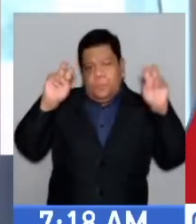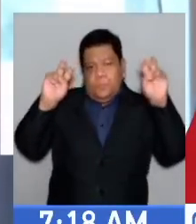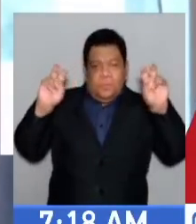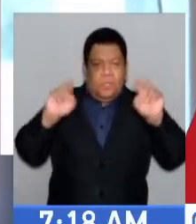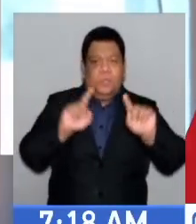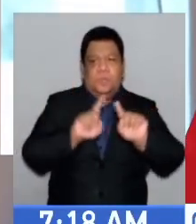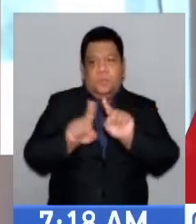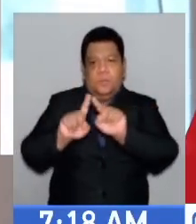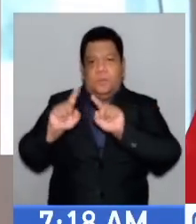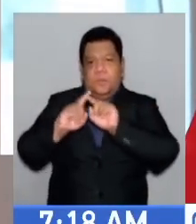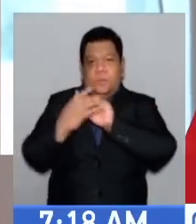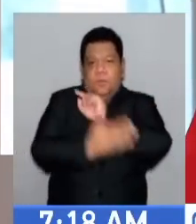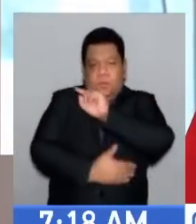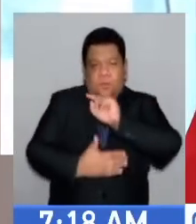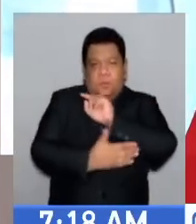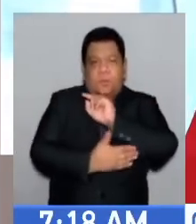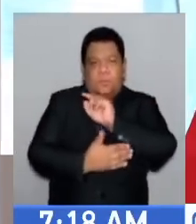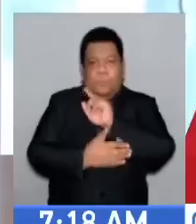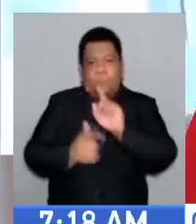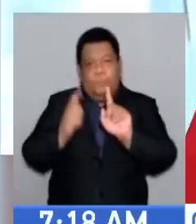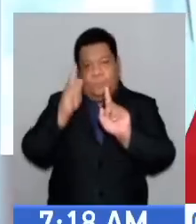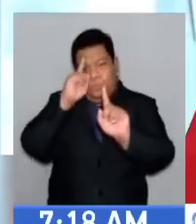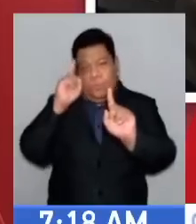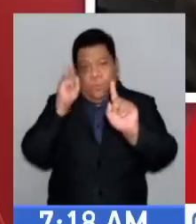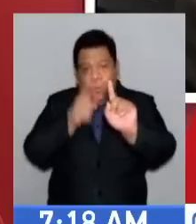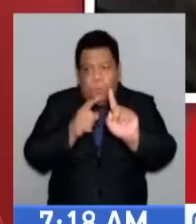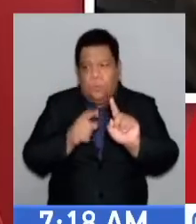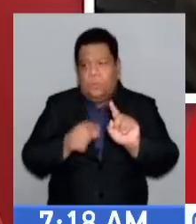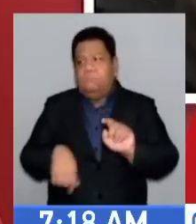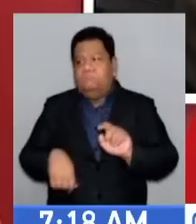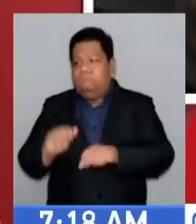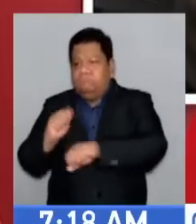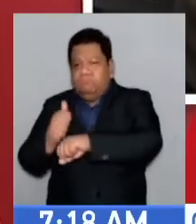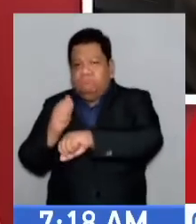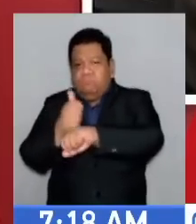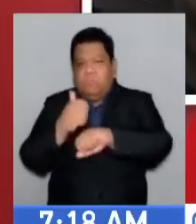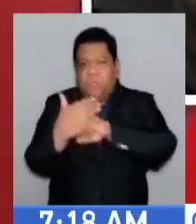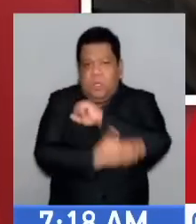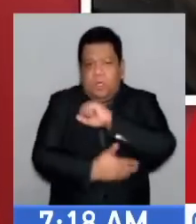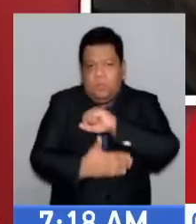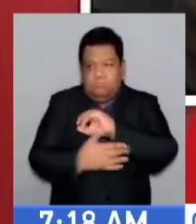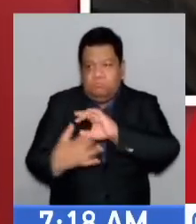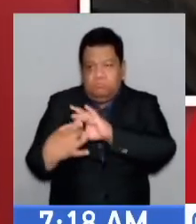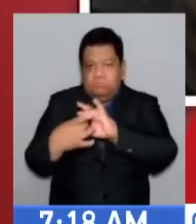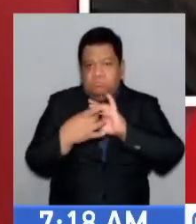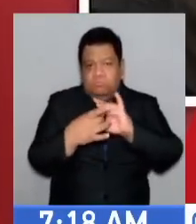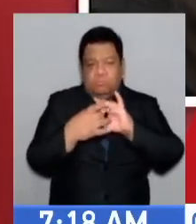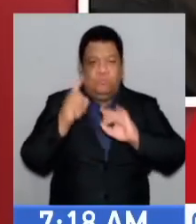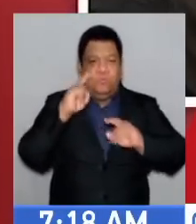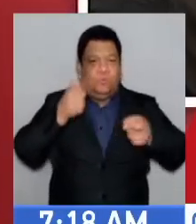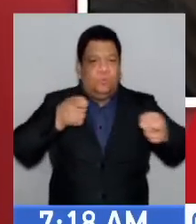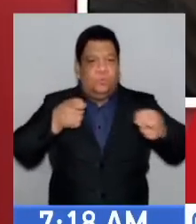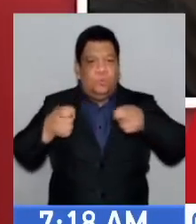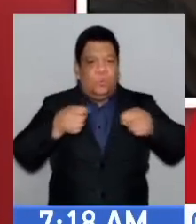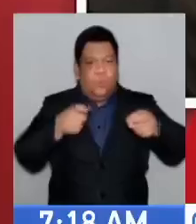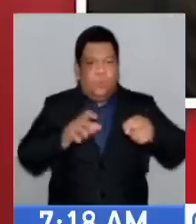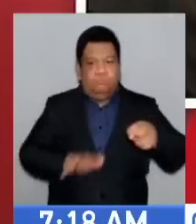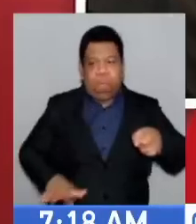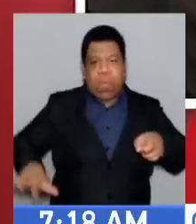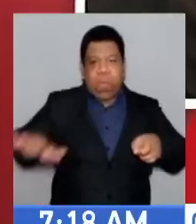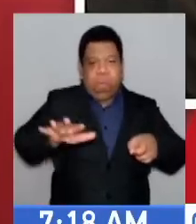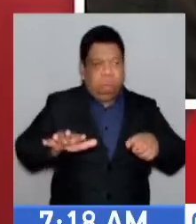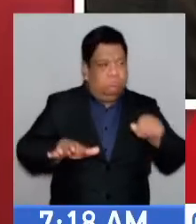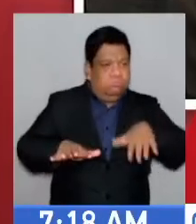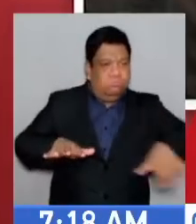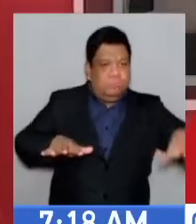interes ng isa o ilang estado o bansa para sa kontrol ng teritoryo o lugar gamit ang impluensya